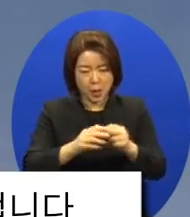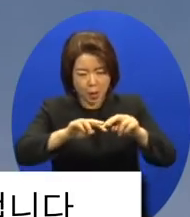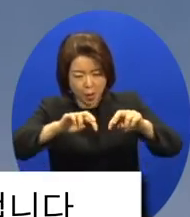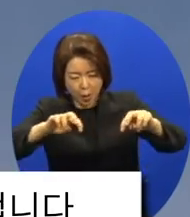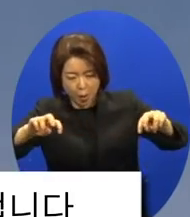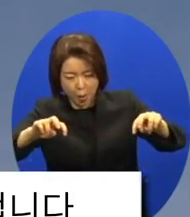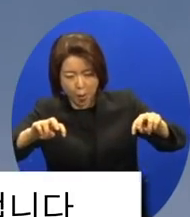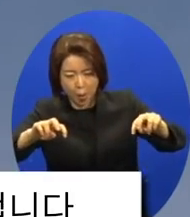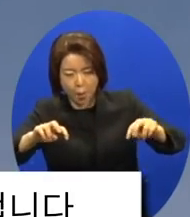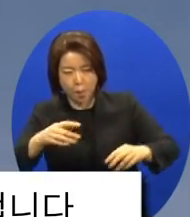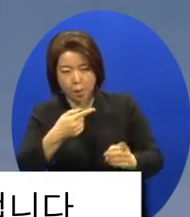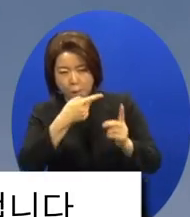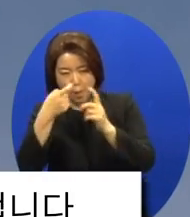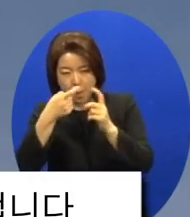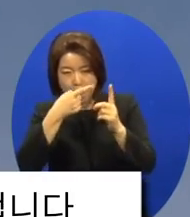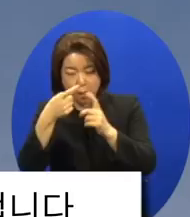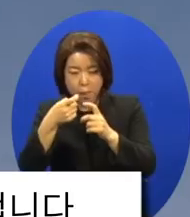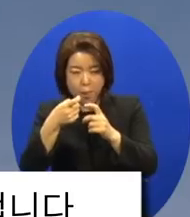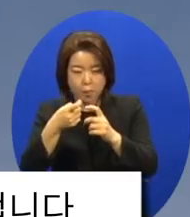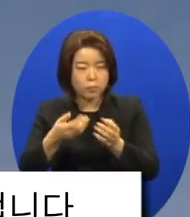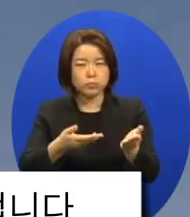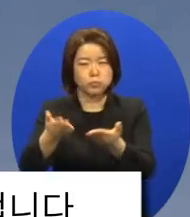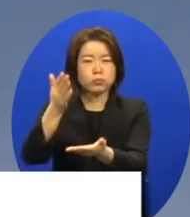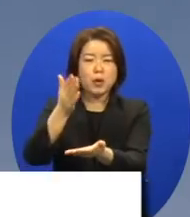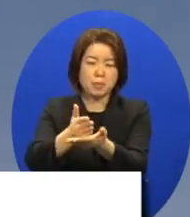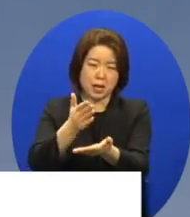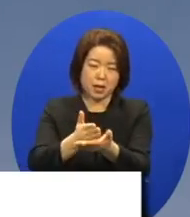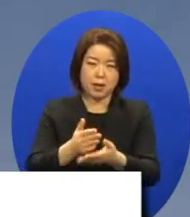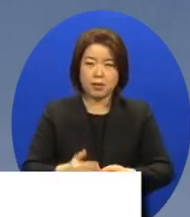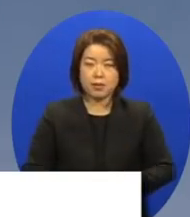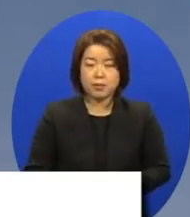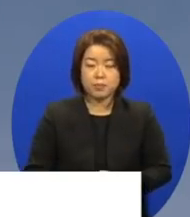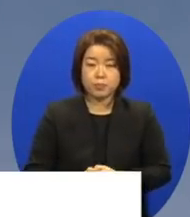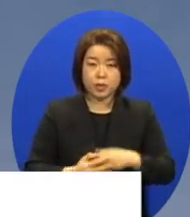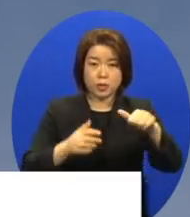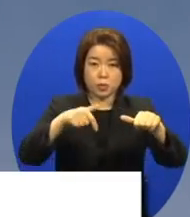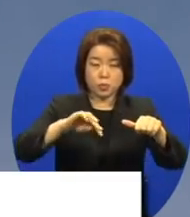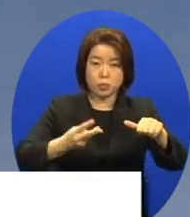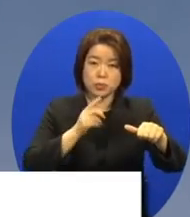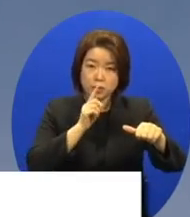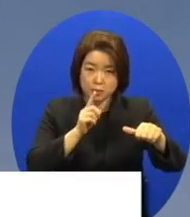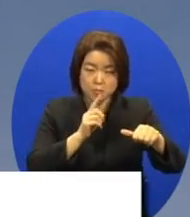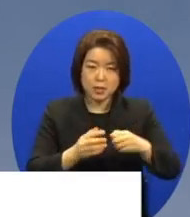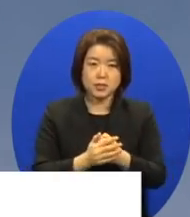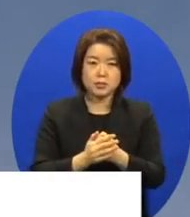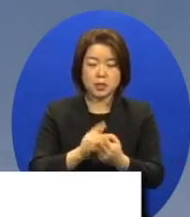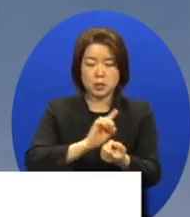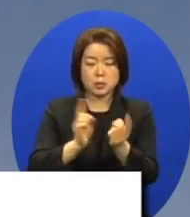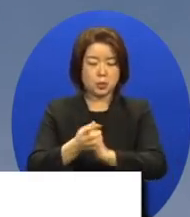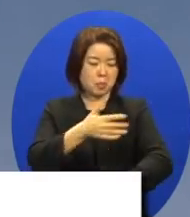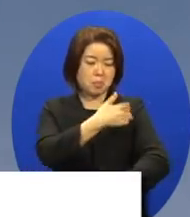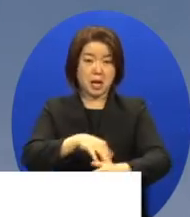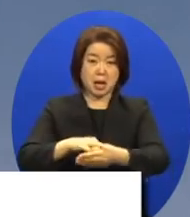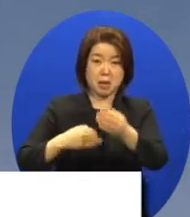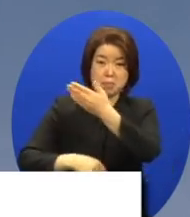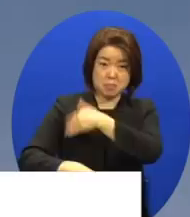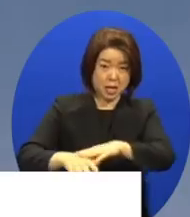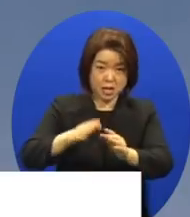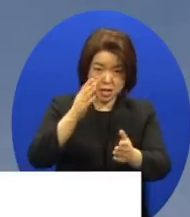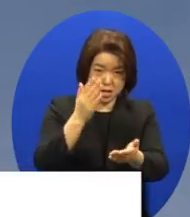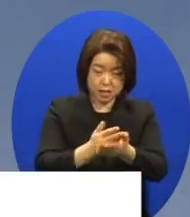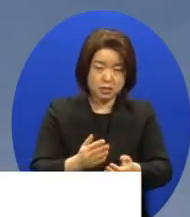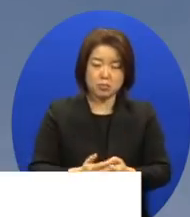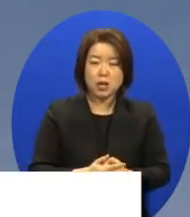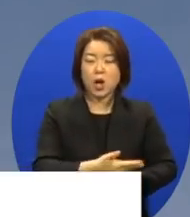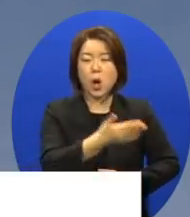빌미를 주지 말라는 겁니다 5절 말씀에 서로 물리치지 마십시오 여러분이 기도에